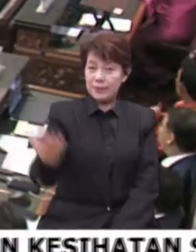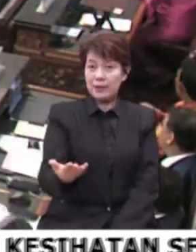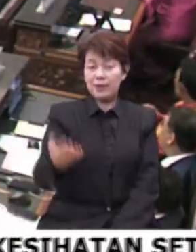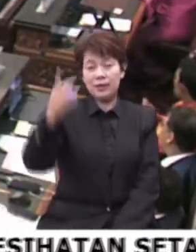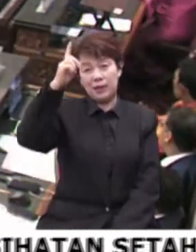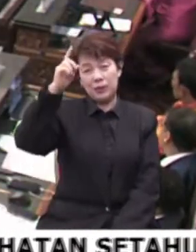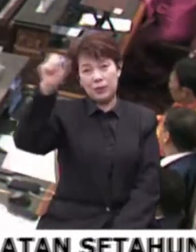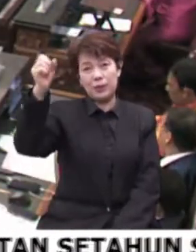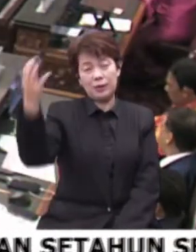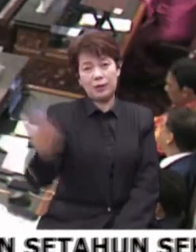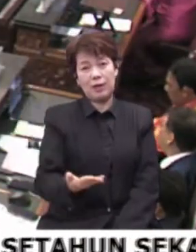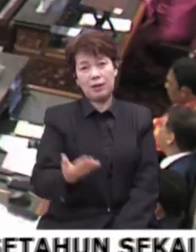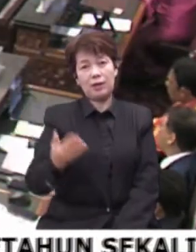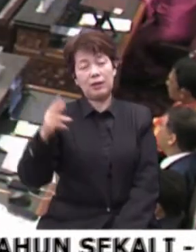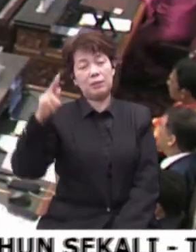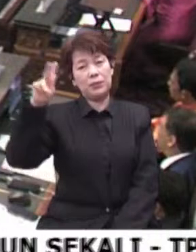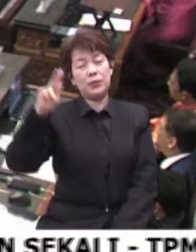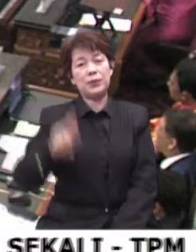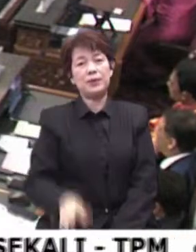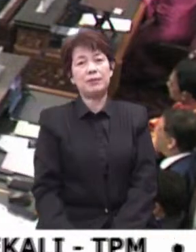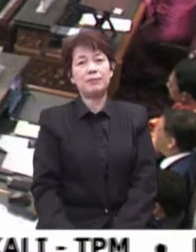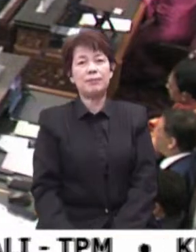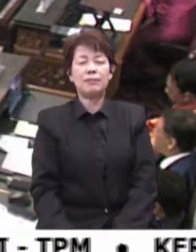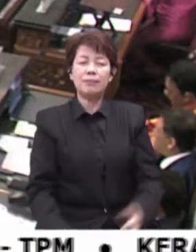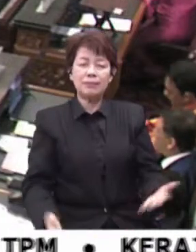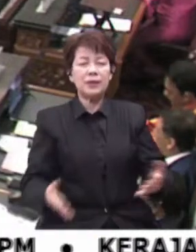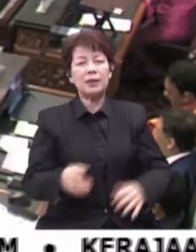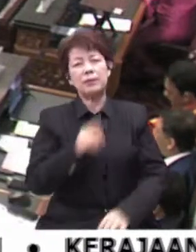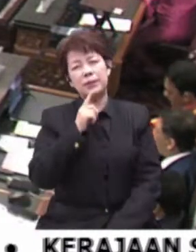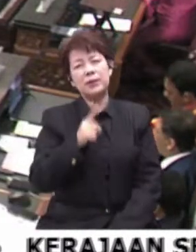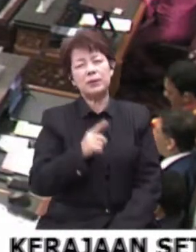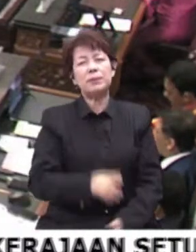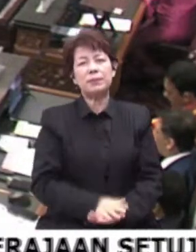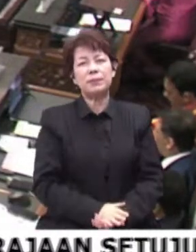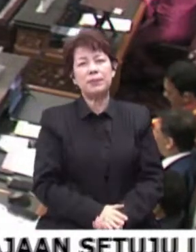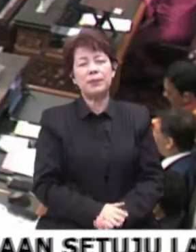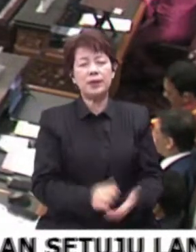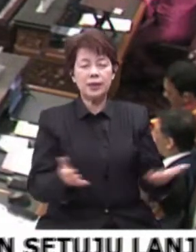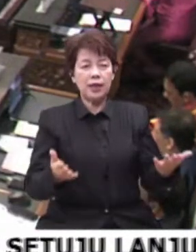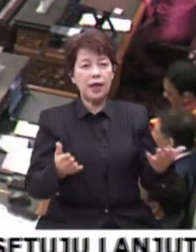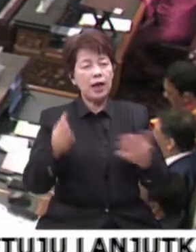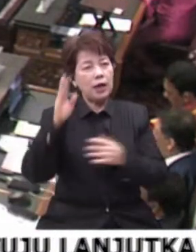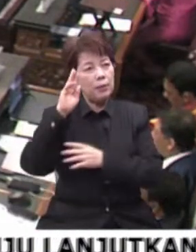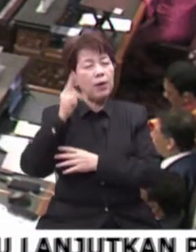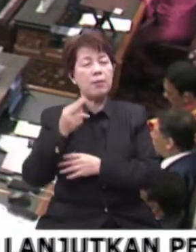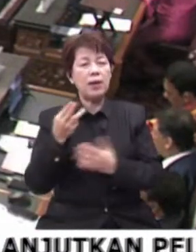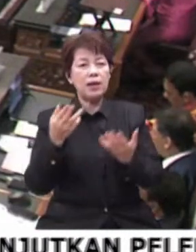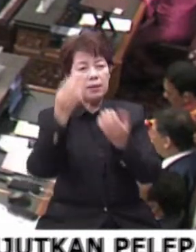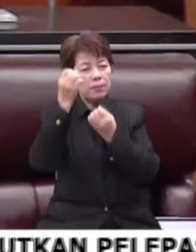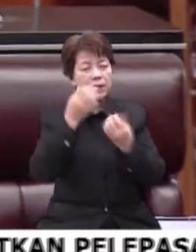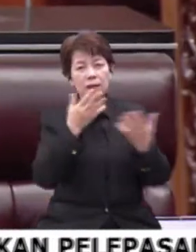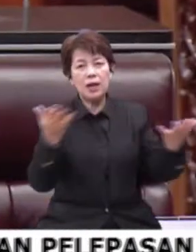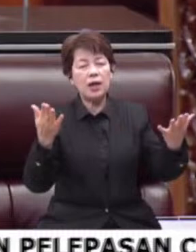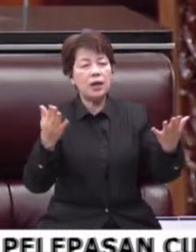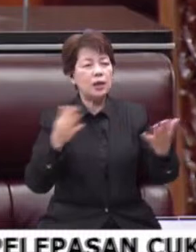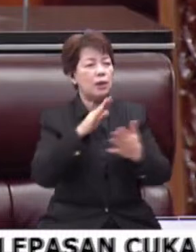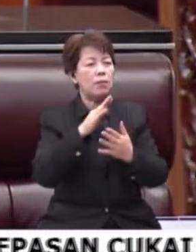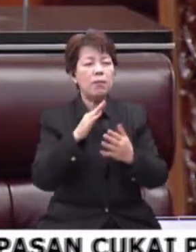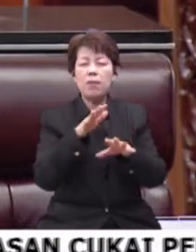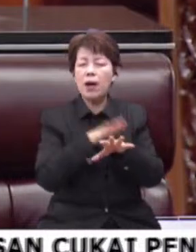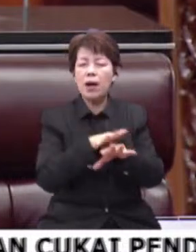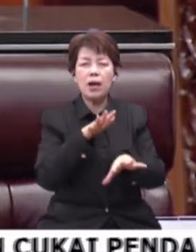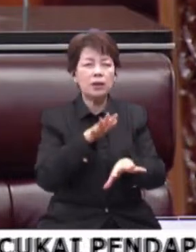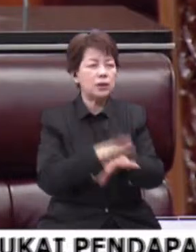yang dipertual memang seperti yang mencuri mengatakan ada banyak promosi